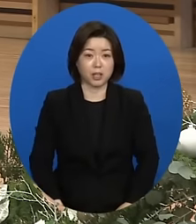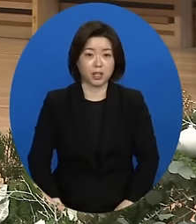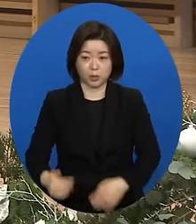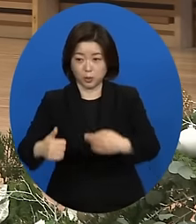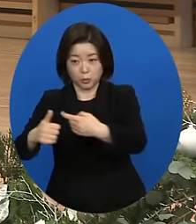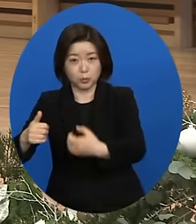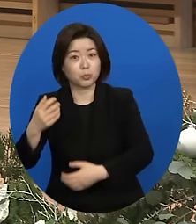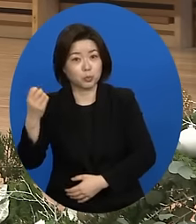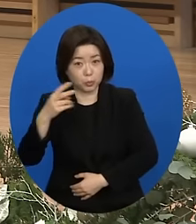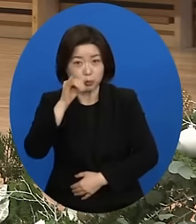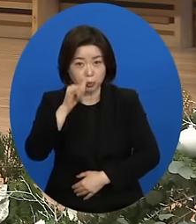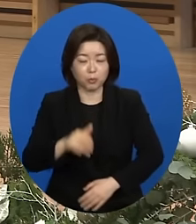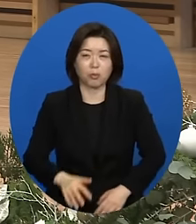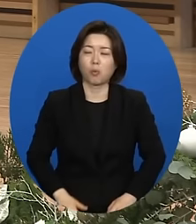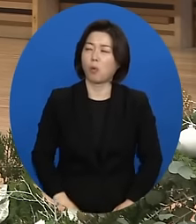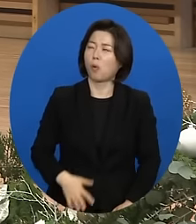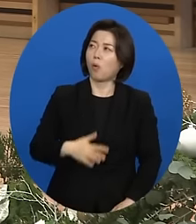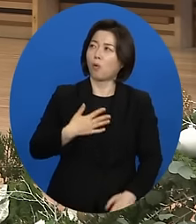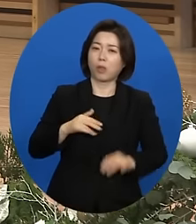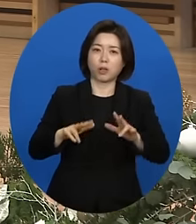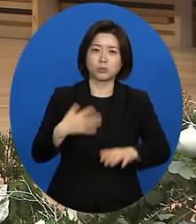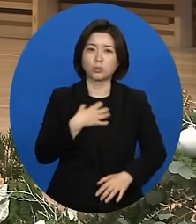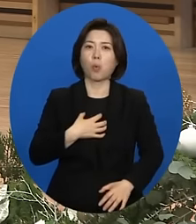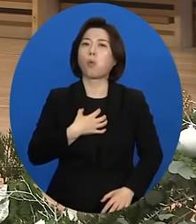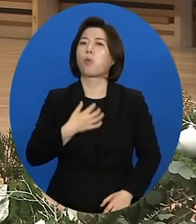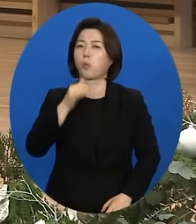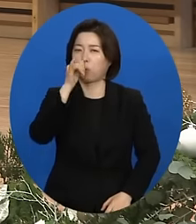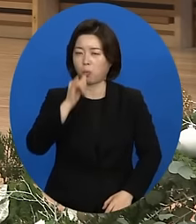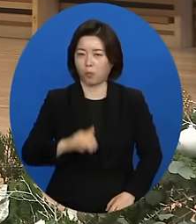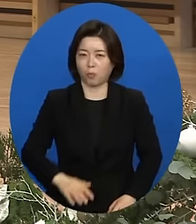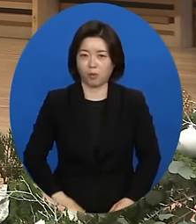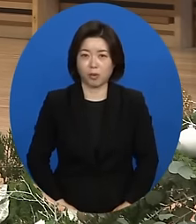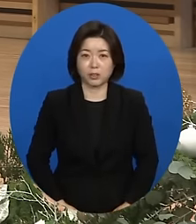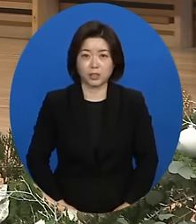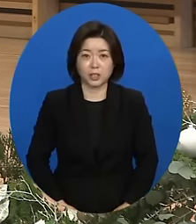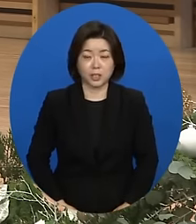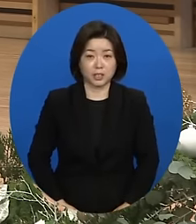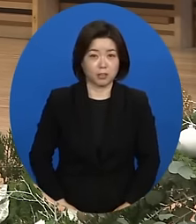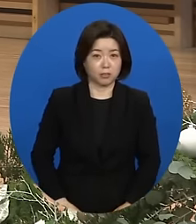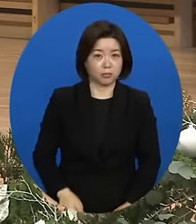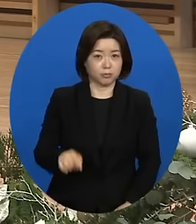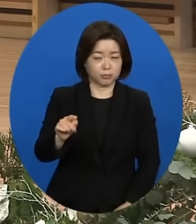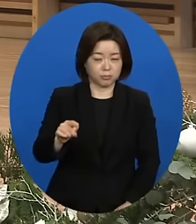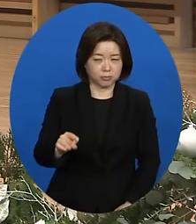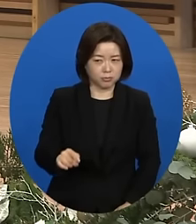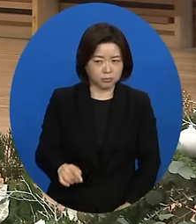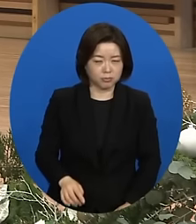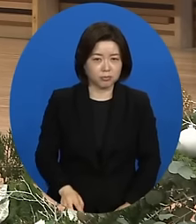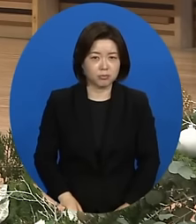당했잖아요. 나는 지금 걱정이 생겼어요. 그